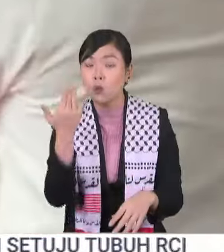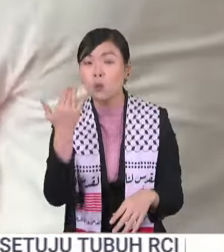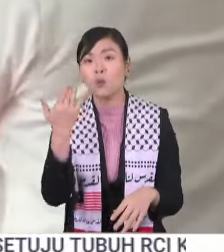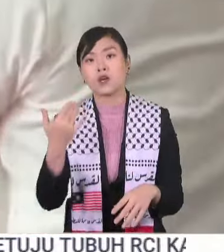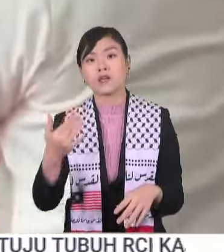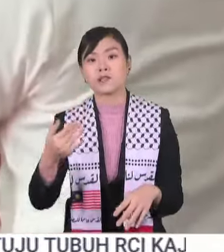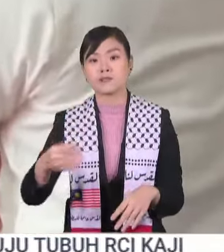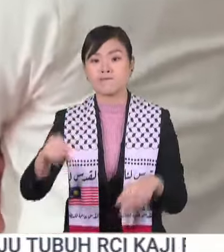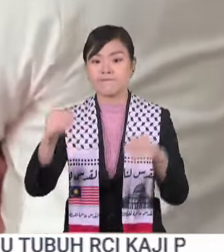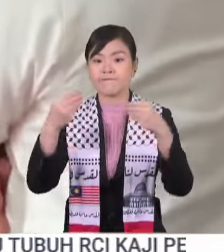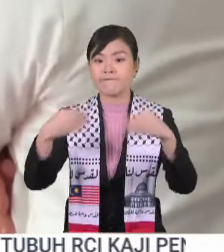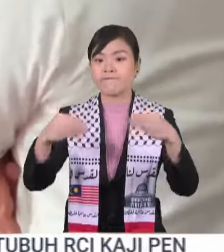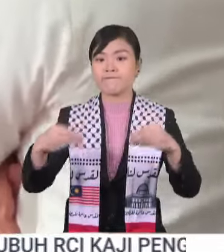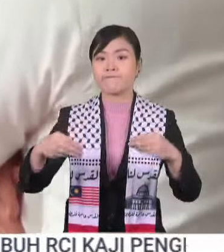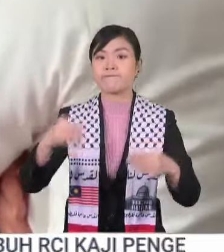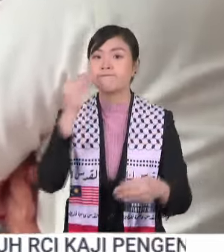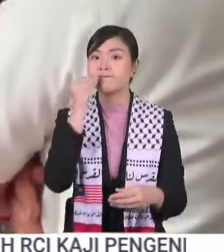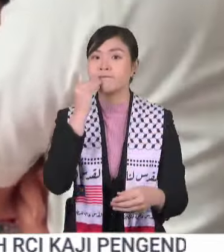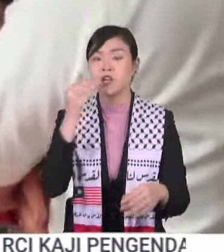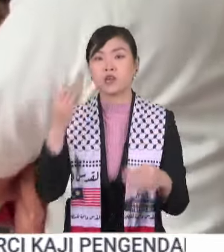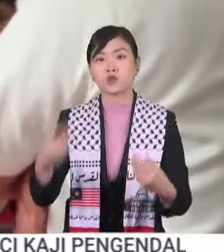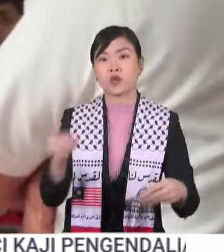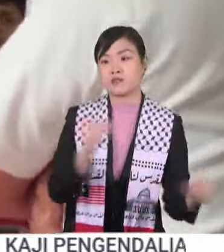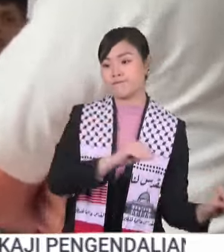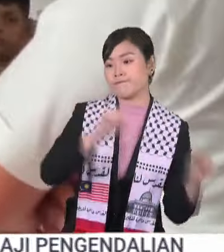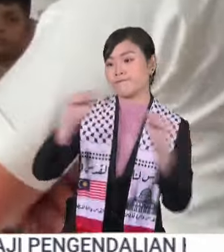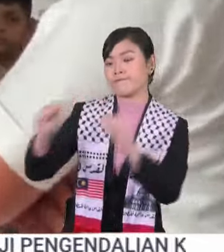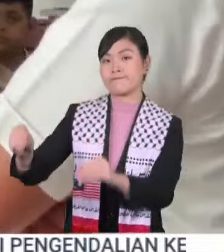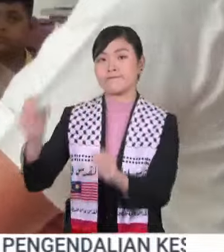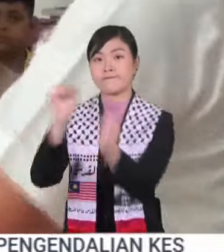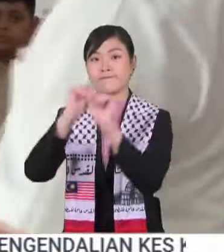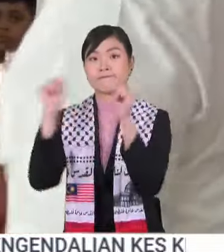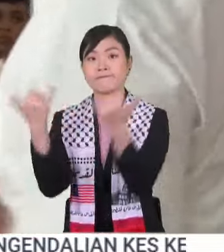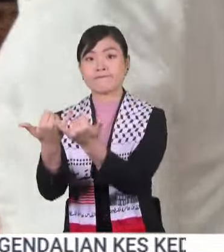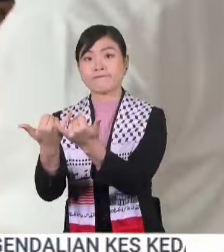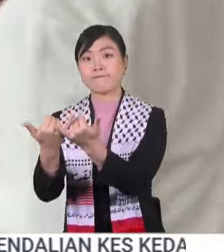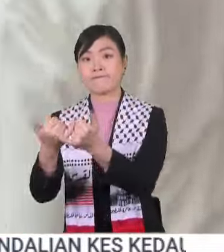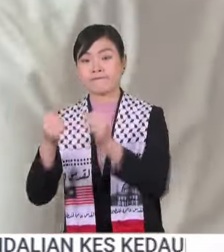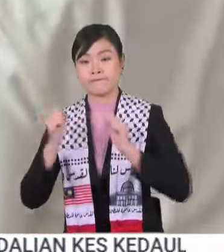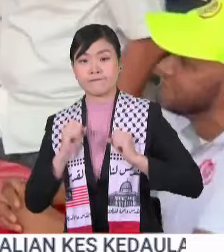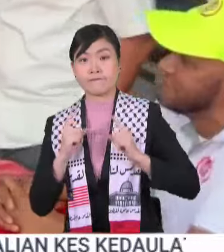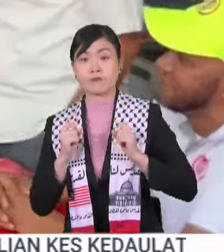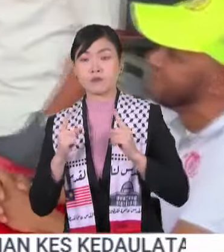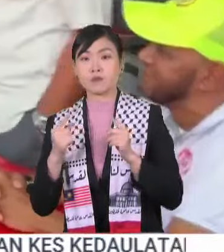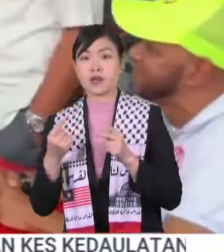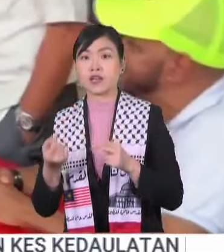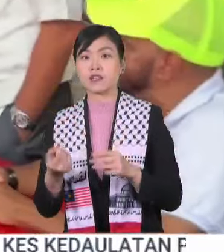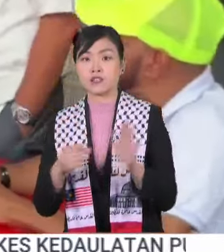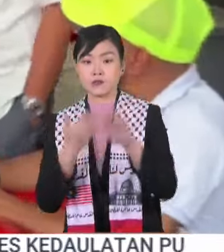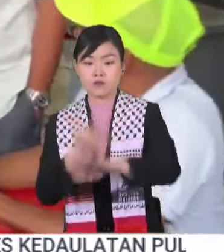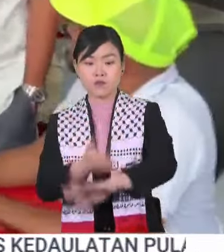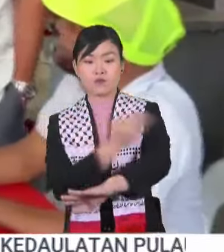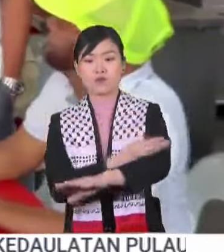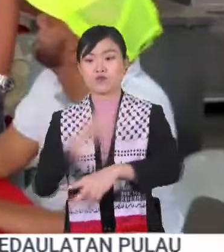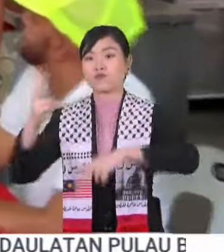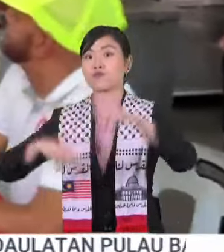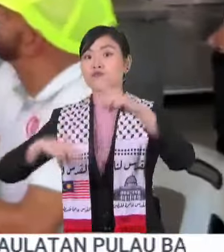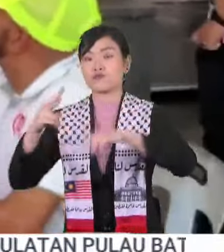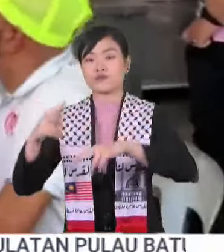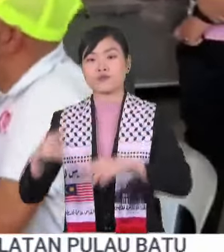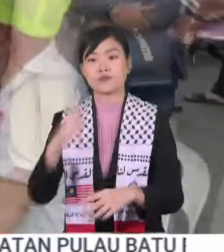selera itu diswastakan kepada sebuah Syarikat yang telah menjalankan kerja-kerja menaik taraf sejak a bulan lepas